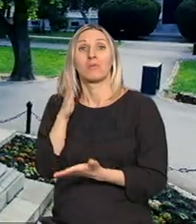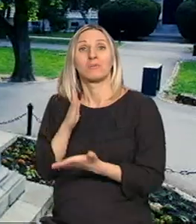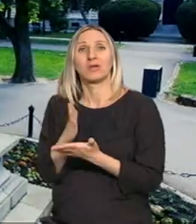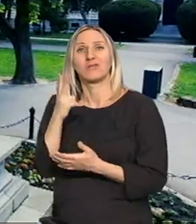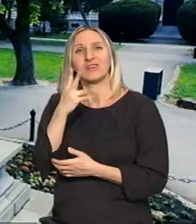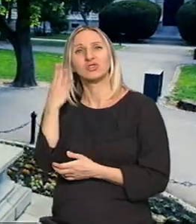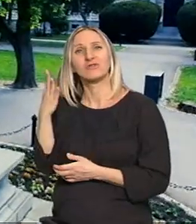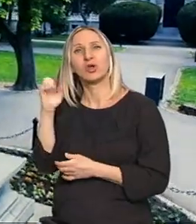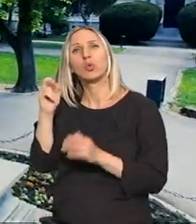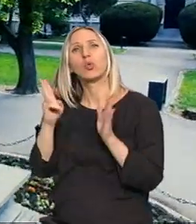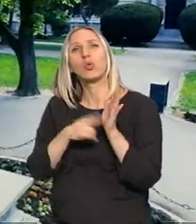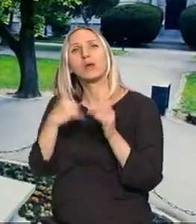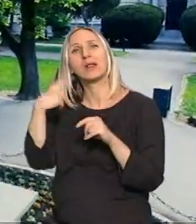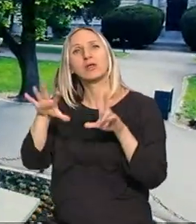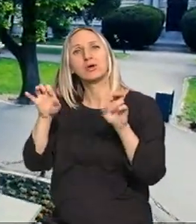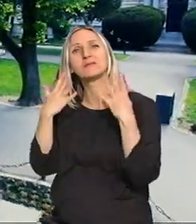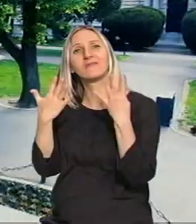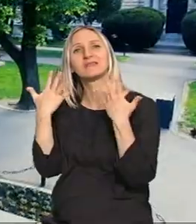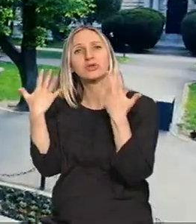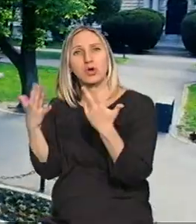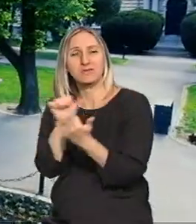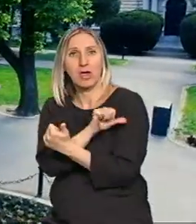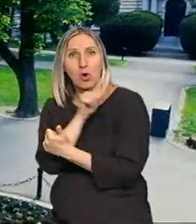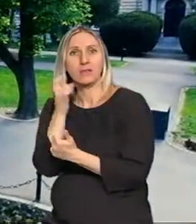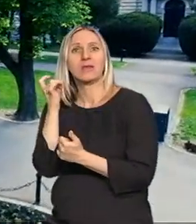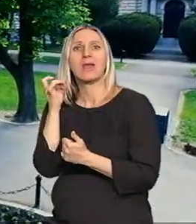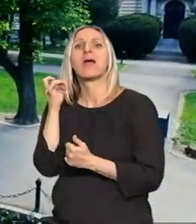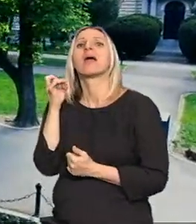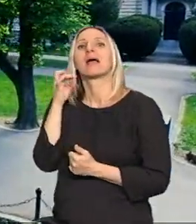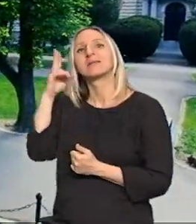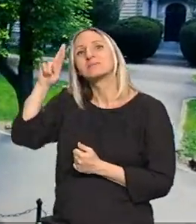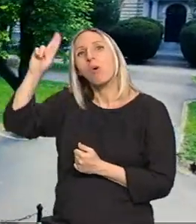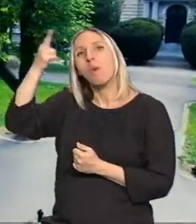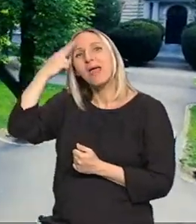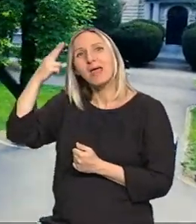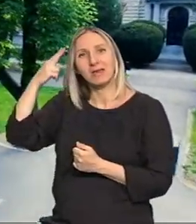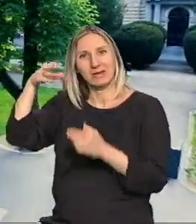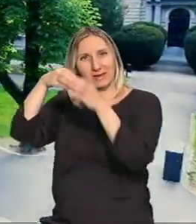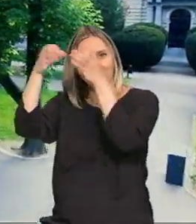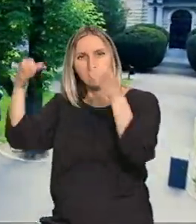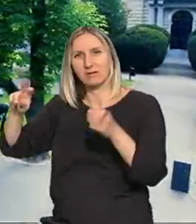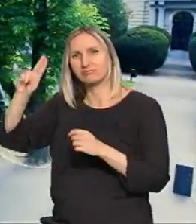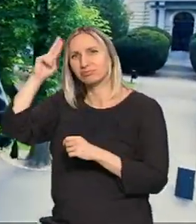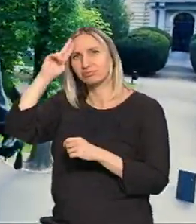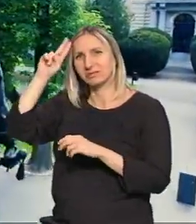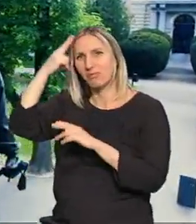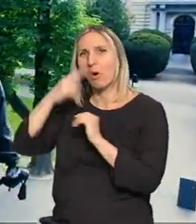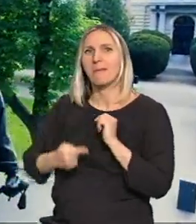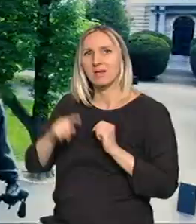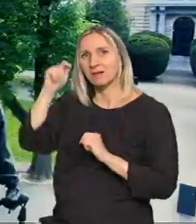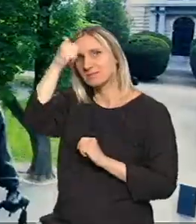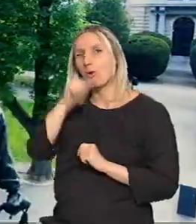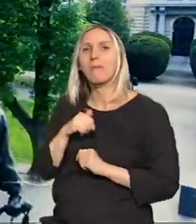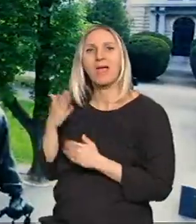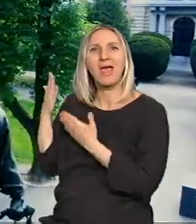24. juni 1898. kada je otkriven spomenik velelepni spomenik knezu Milošu